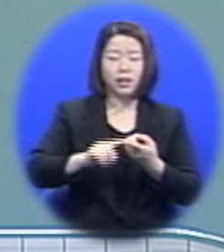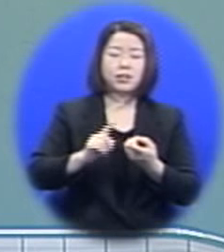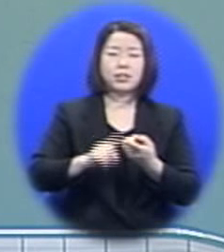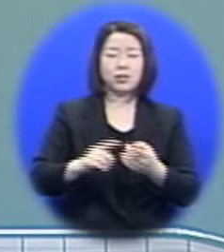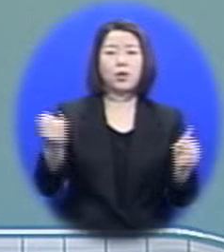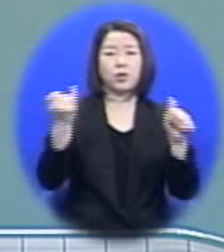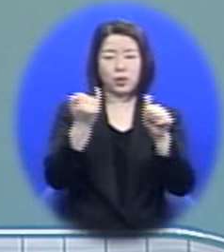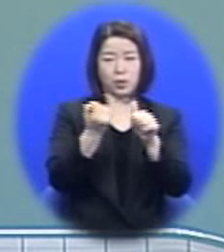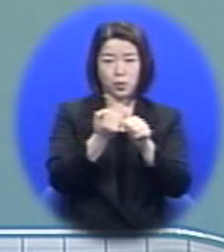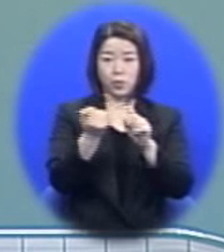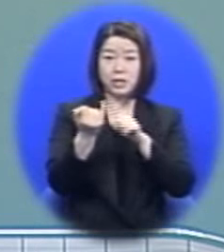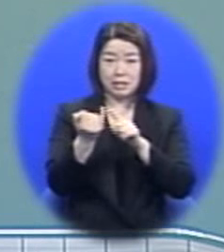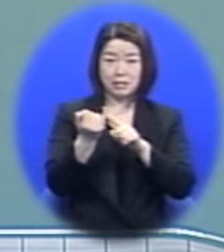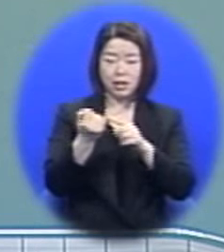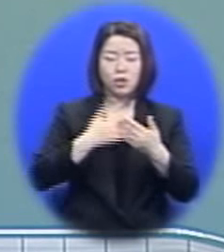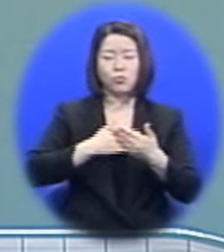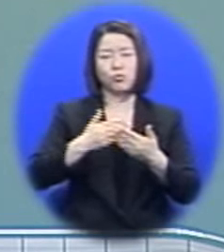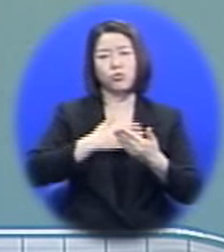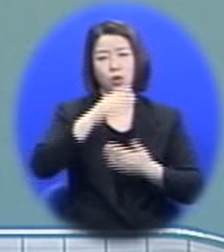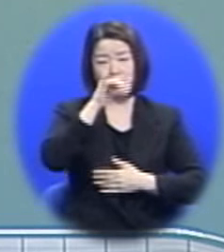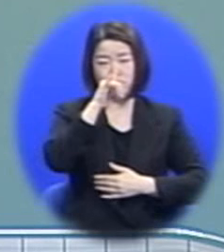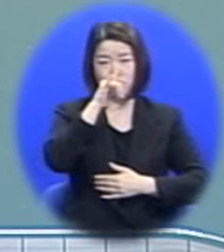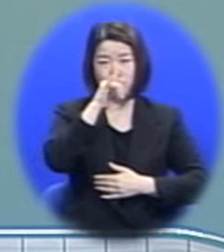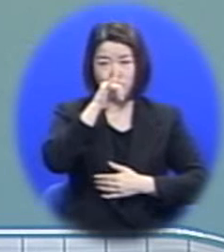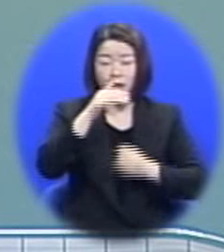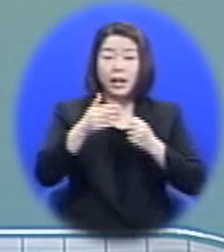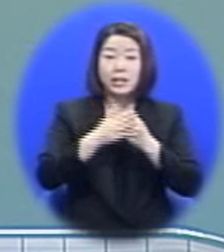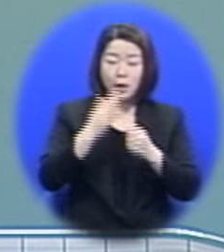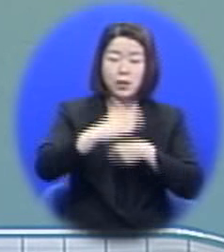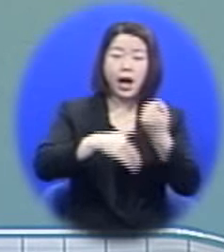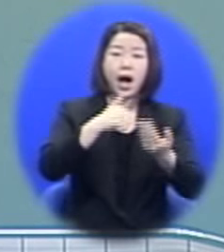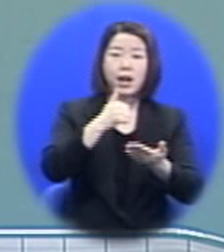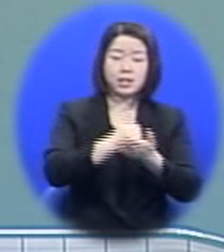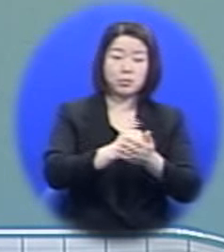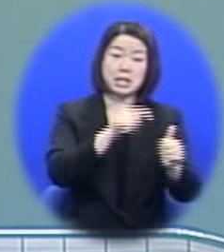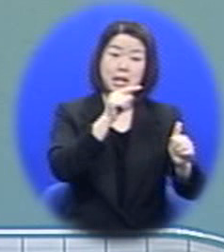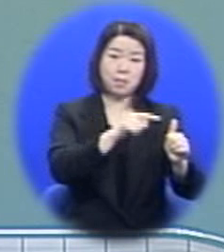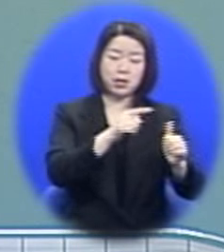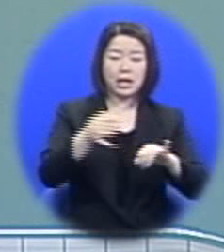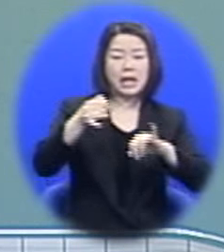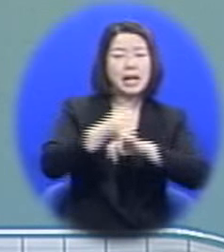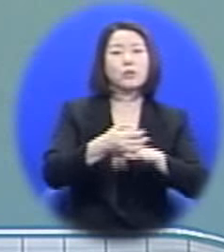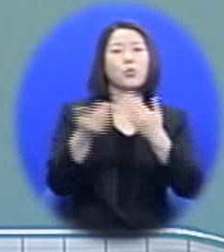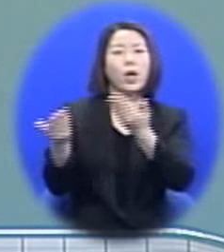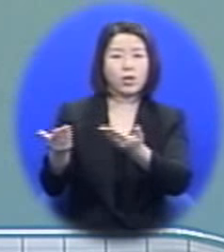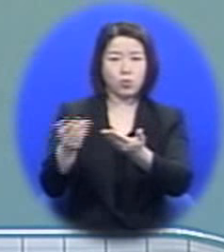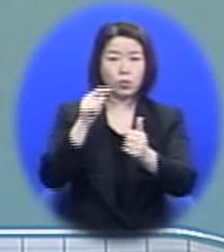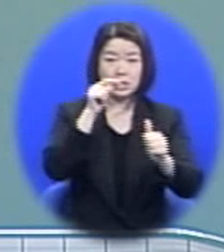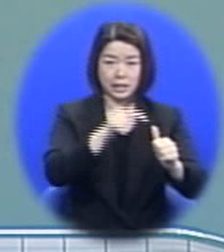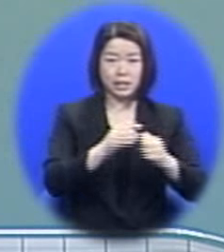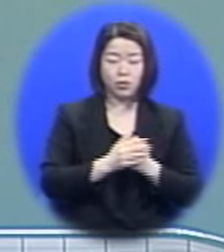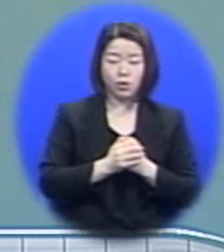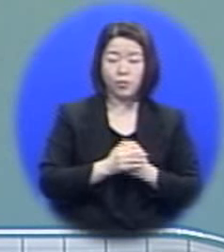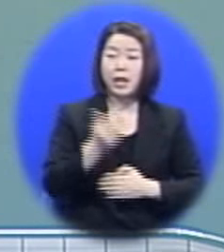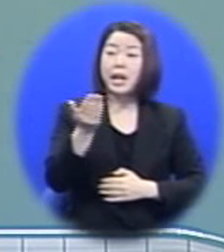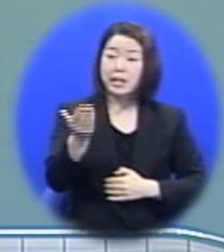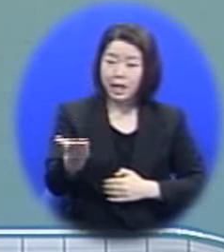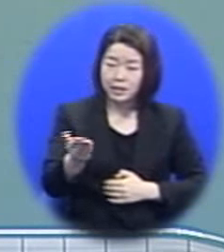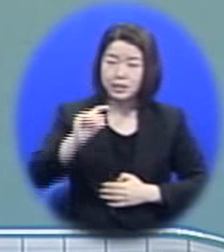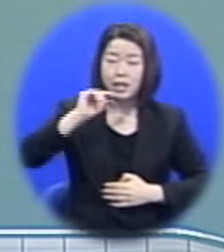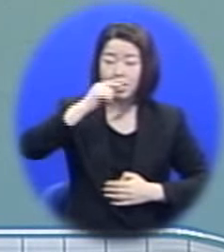거예요. 그래서 하나님께서 남편에게 약속을 하라는 겁니다. 당신의 허물과